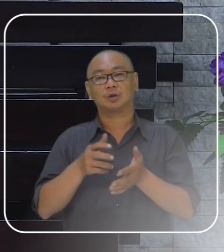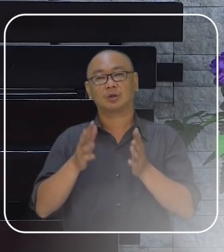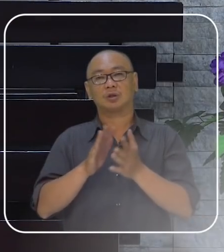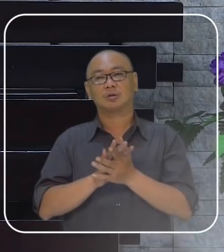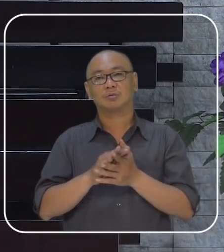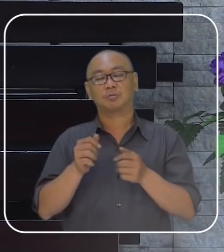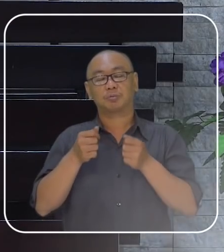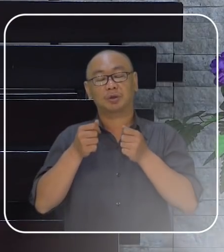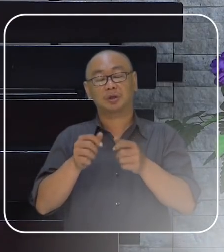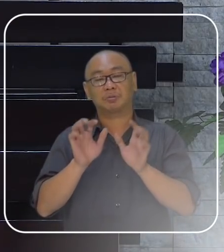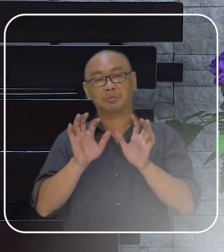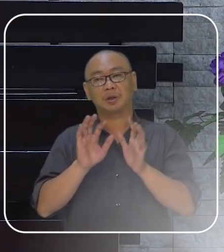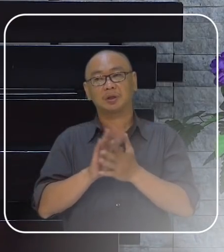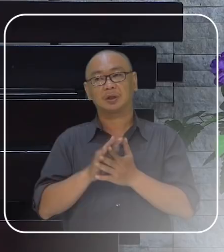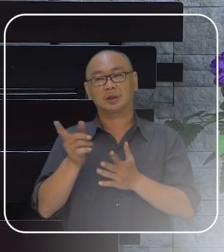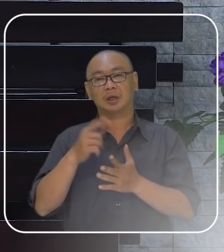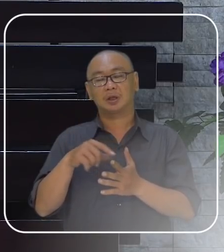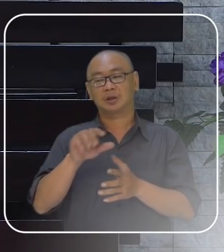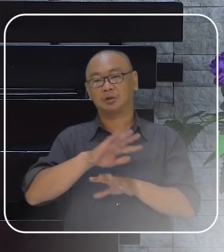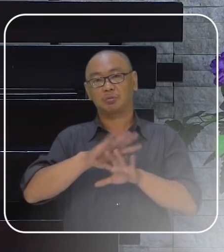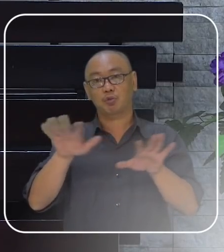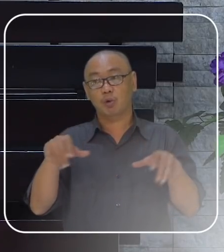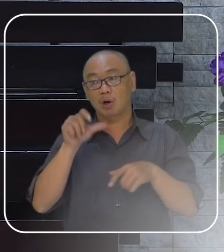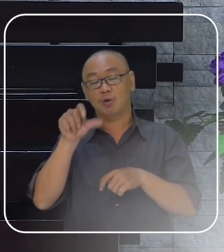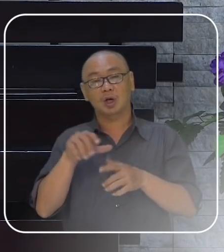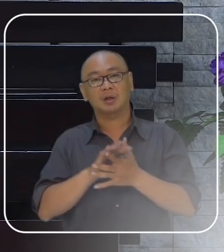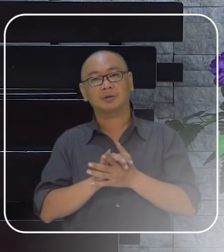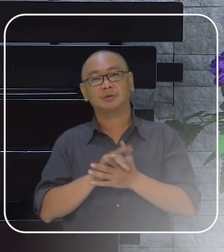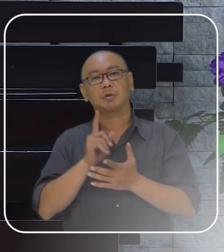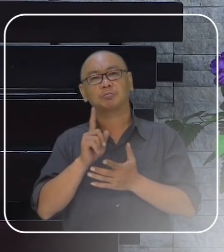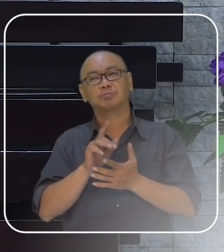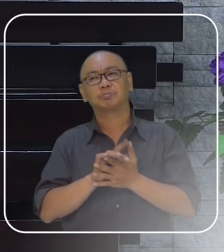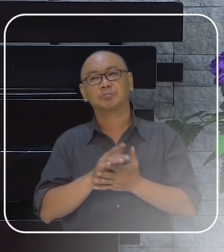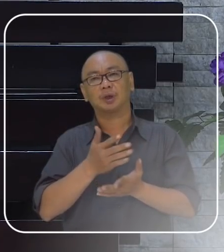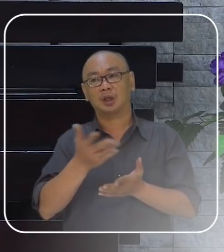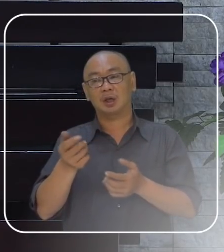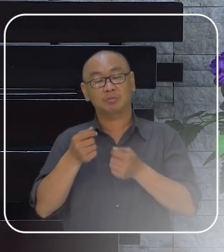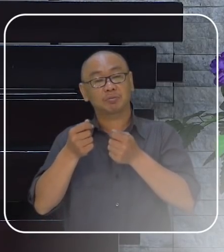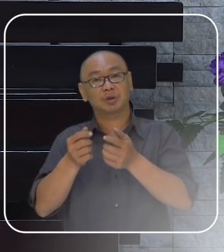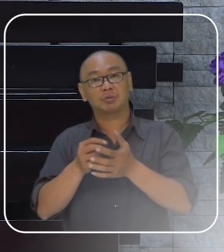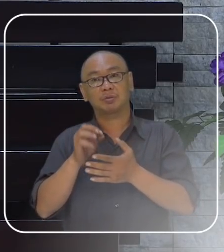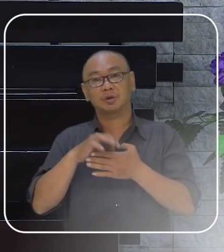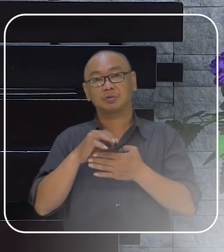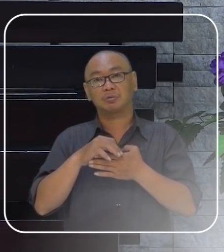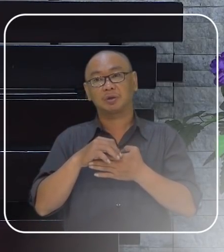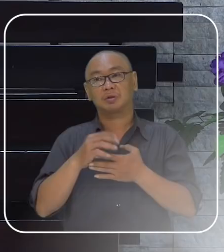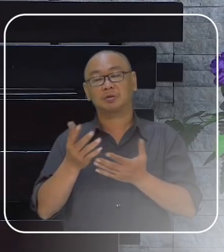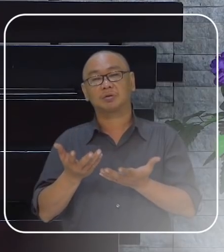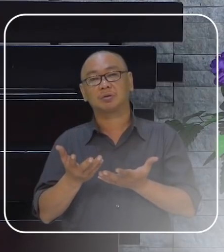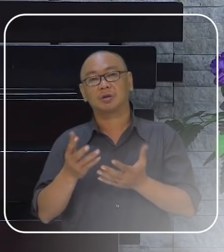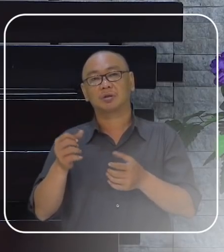ini memberi lebih banyak daripada semua orang itu. Sebab, mereka semua memberi persembahan dari